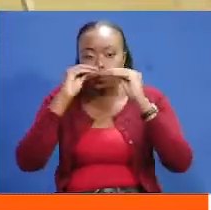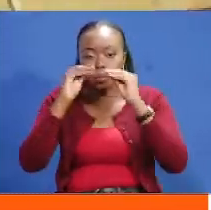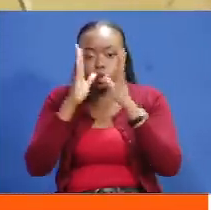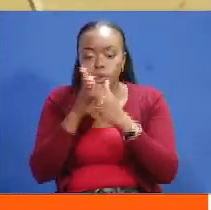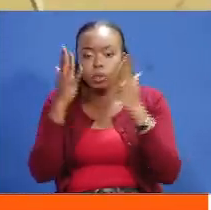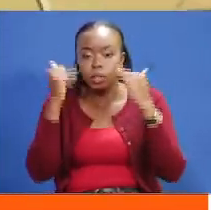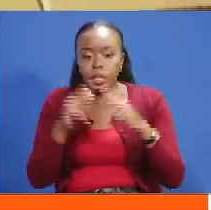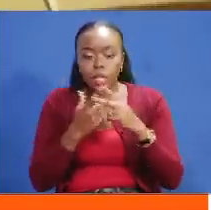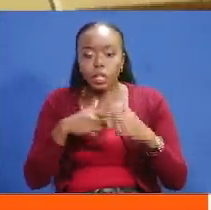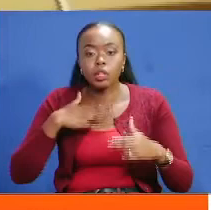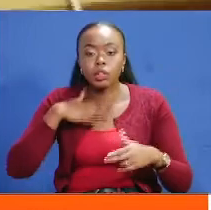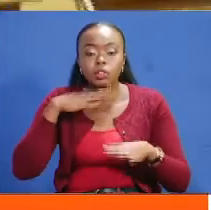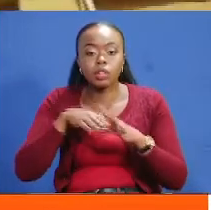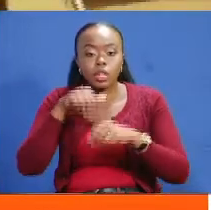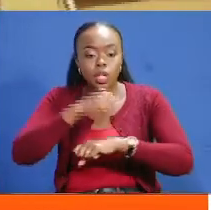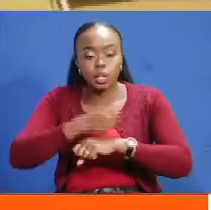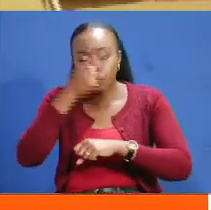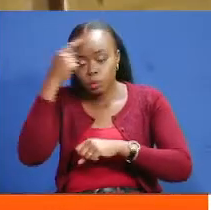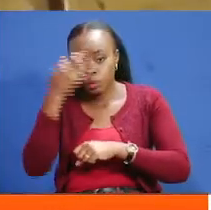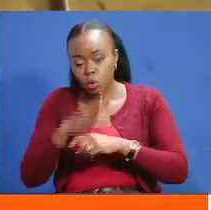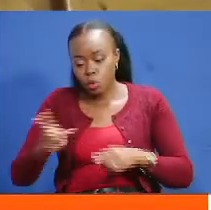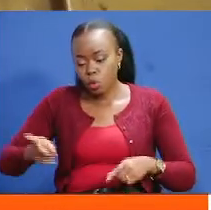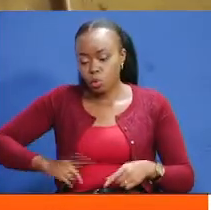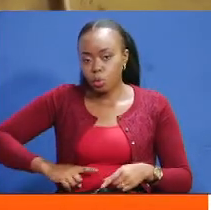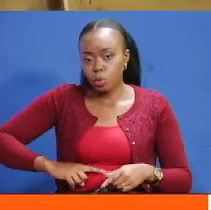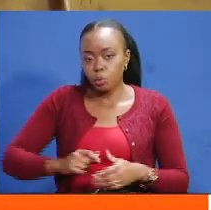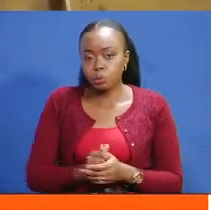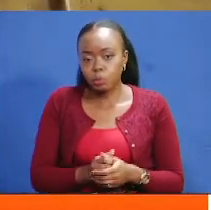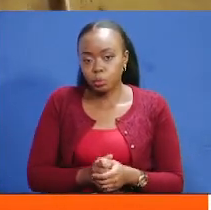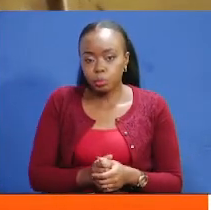wanafunzi wameanza kuzirai shuleni kwa sababu ya njaa.